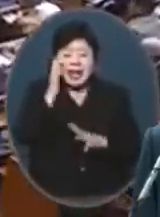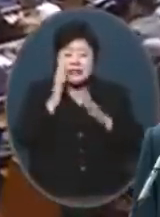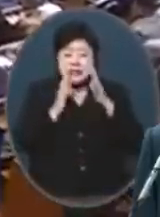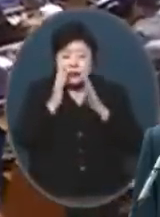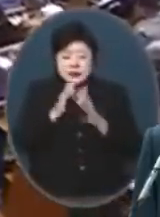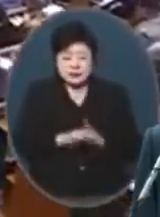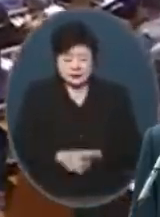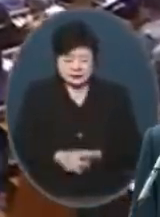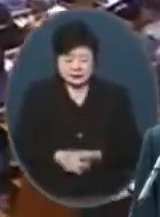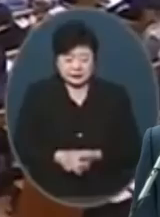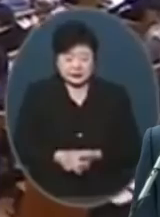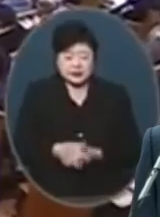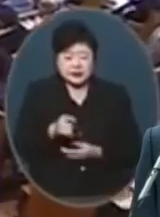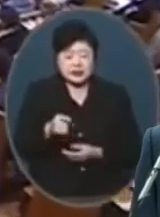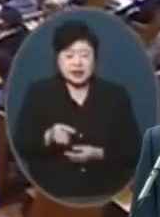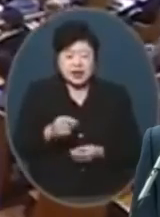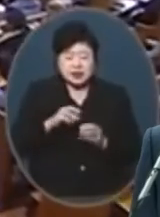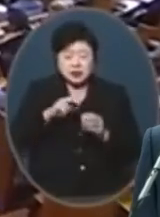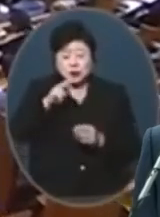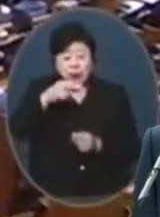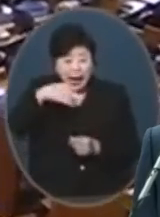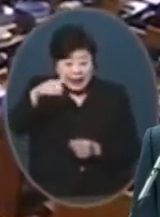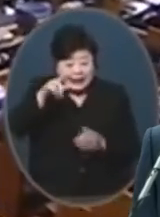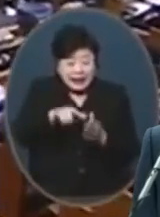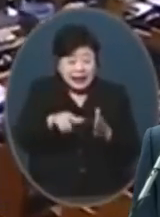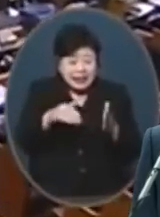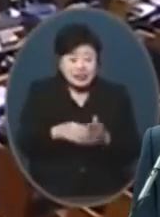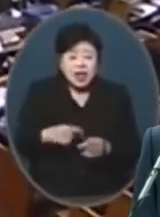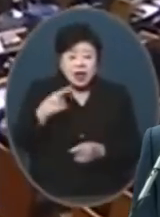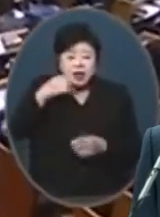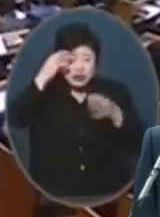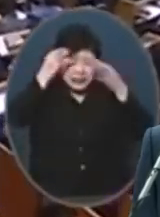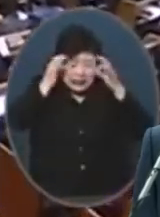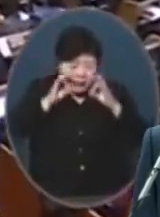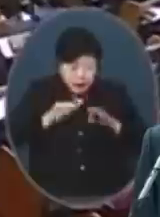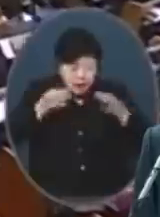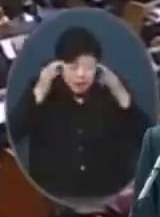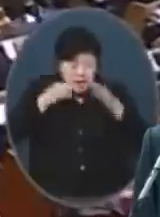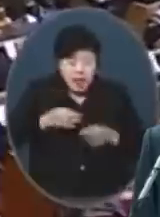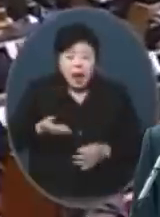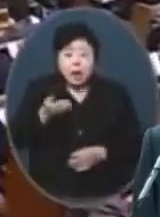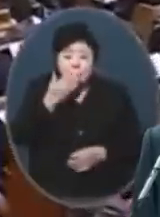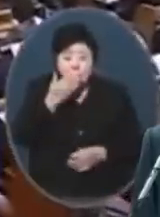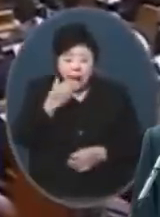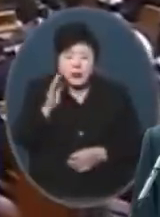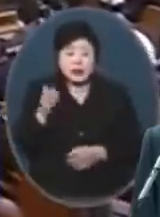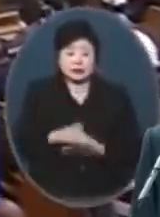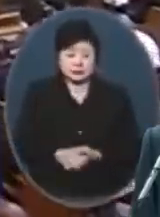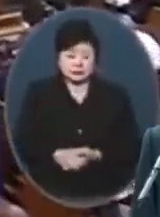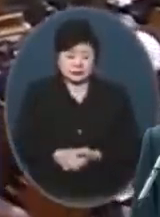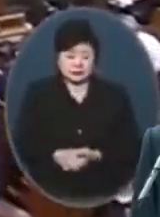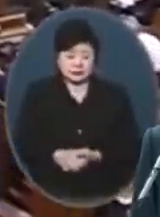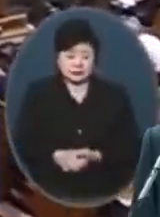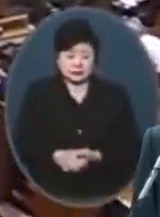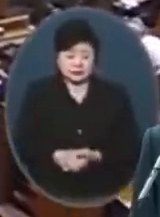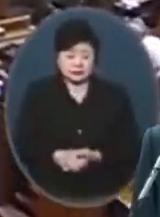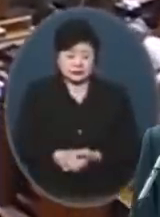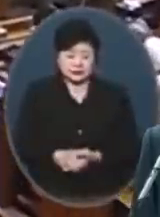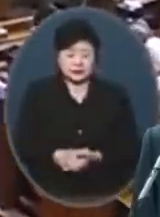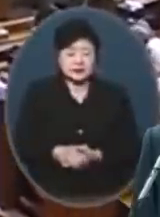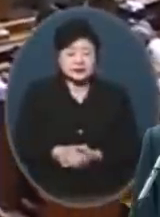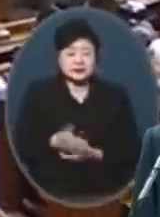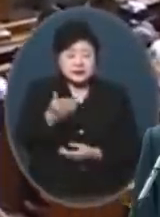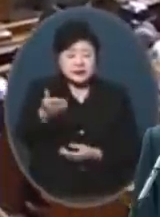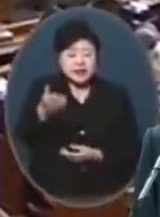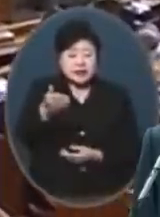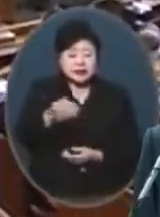밭의 채소인즉 내가 흙으로 돌아갈 때까지 얼굴에 땀을 흘려야 먹을 것이 있으리니 내가